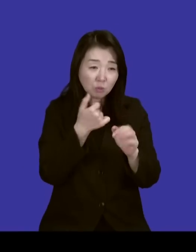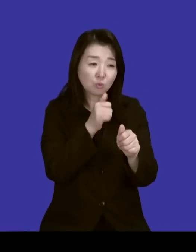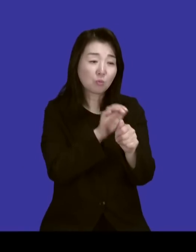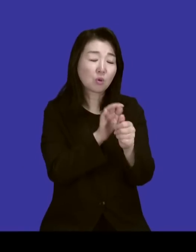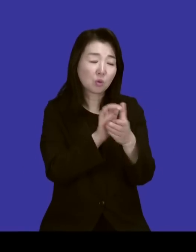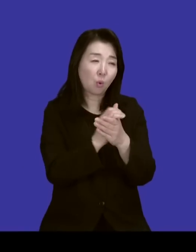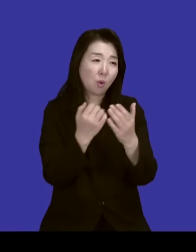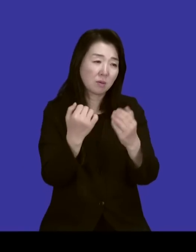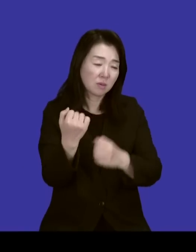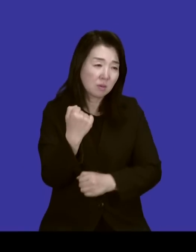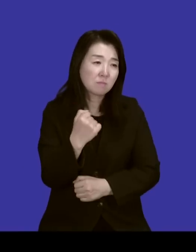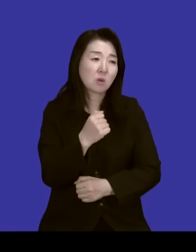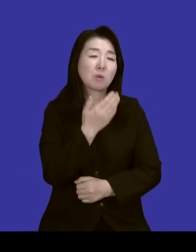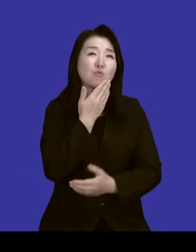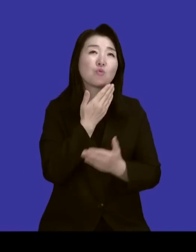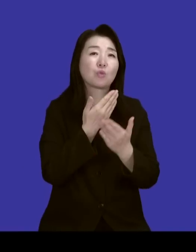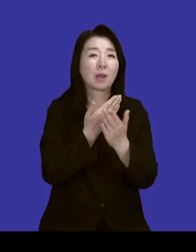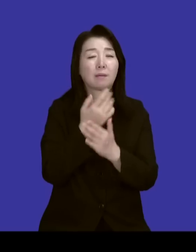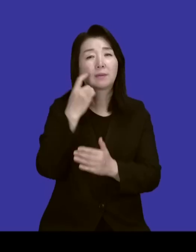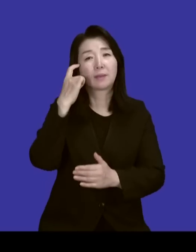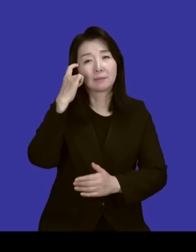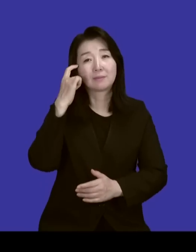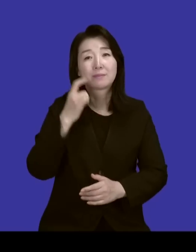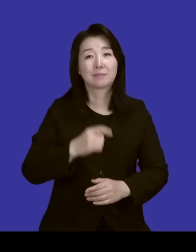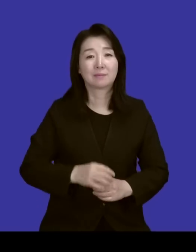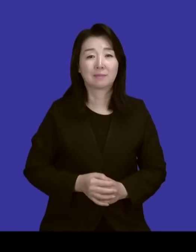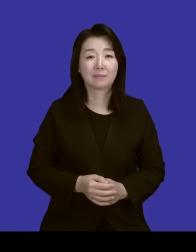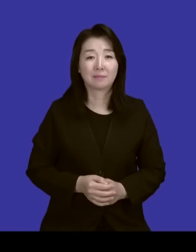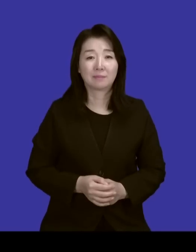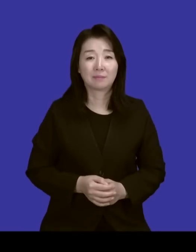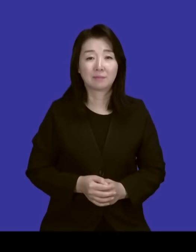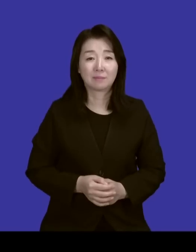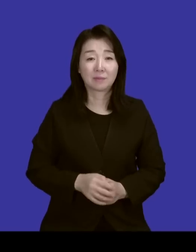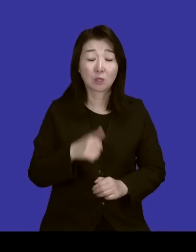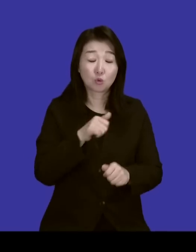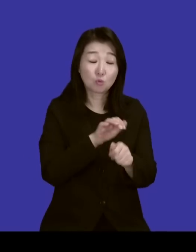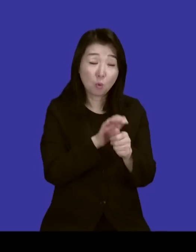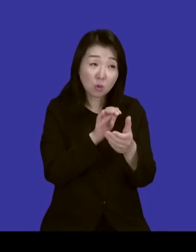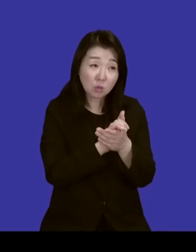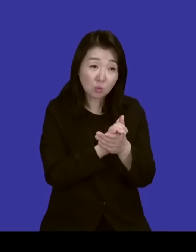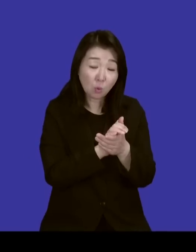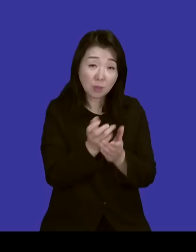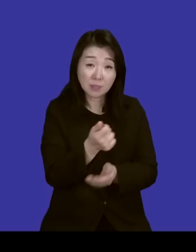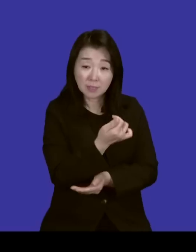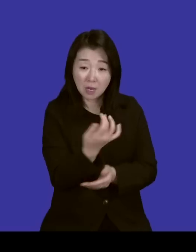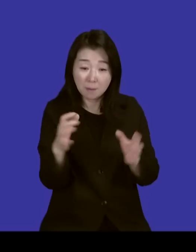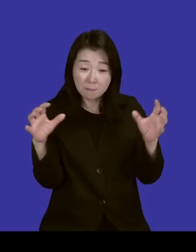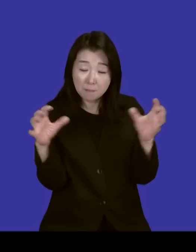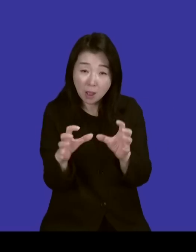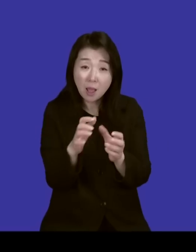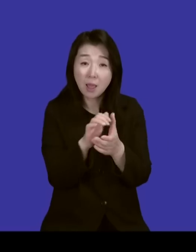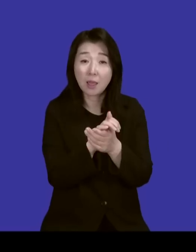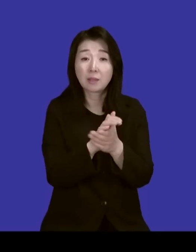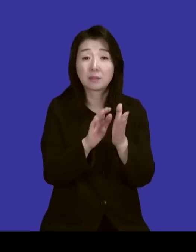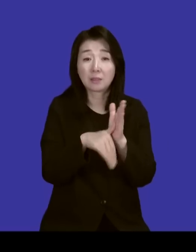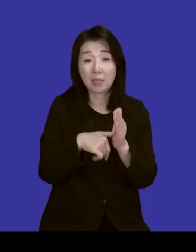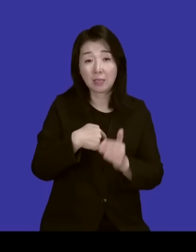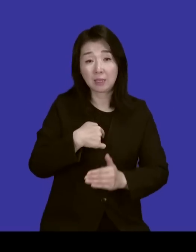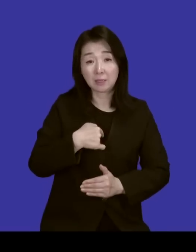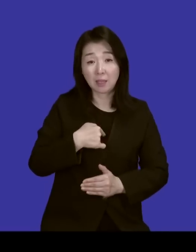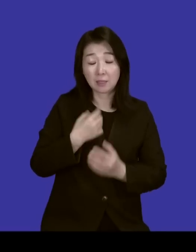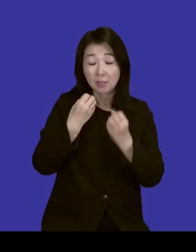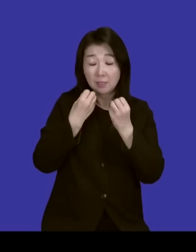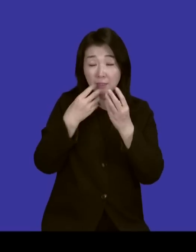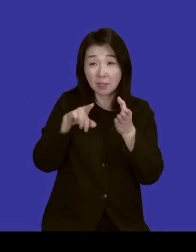네. 네. 느끼신 그렇습니다. 거네요. 그렇습니다. 근데 중보 기도를 그렇게 여럿이서 하면 네. 저 같은